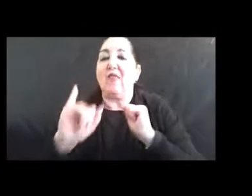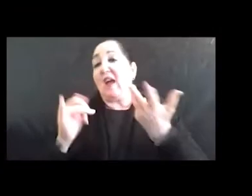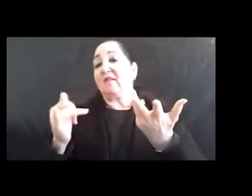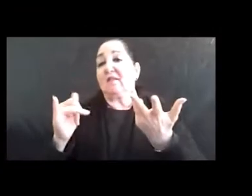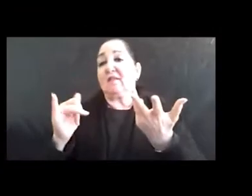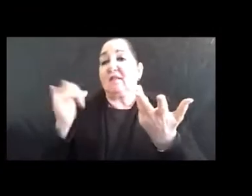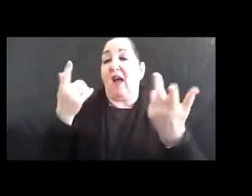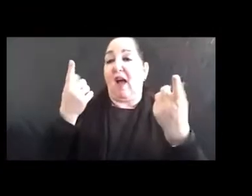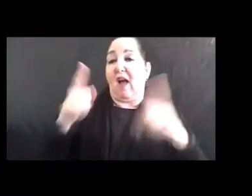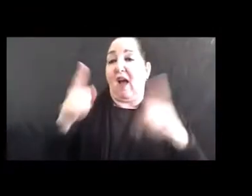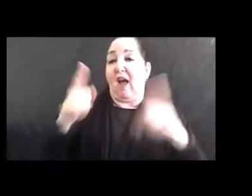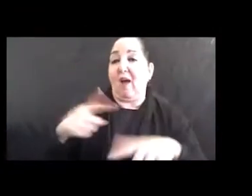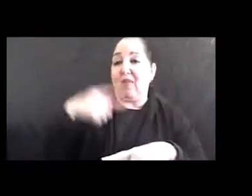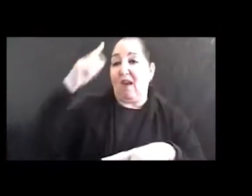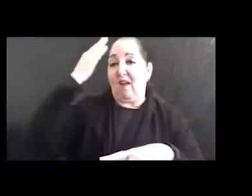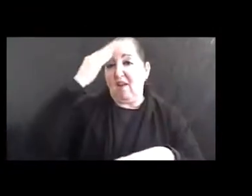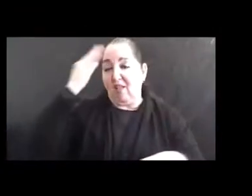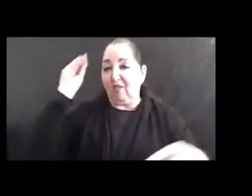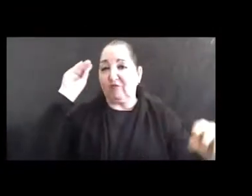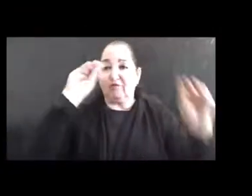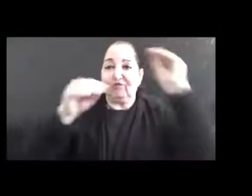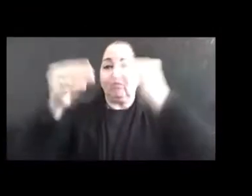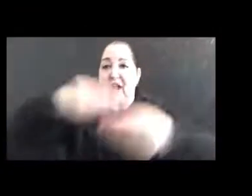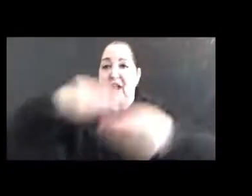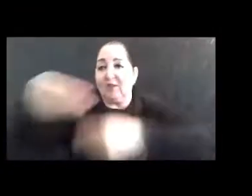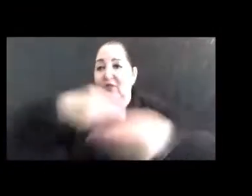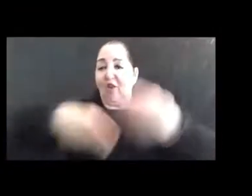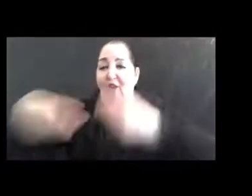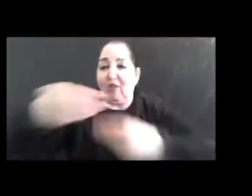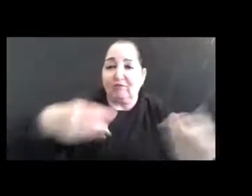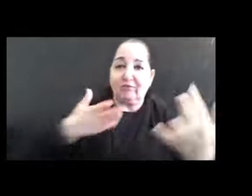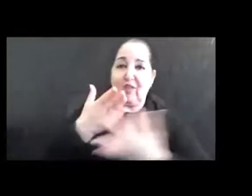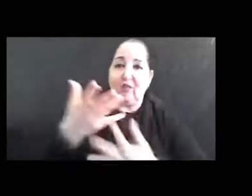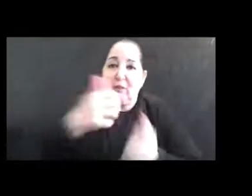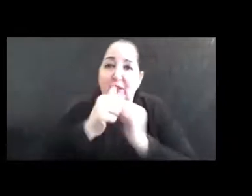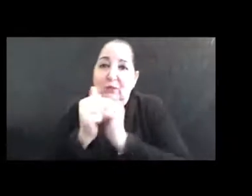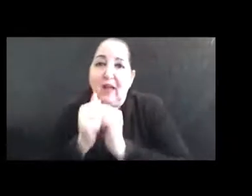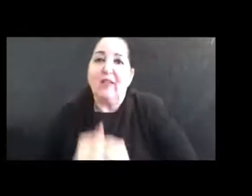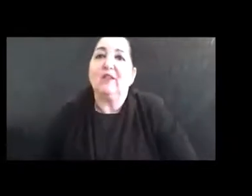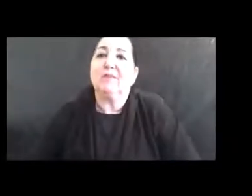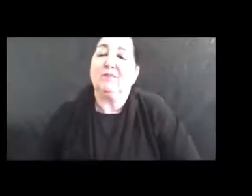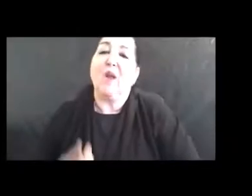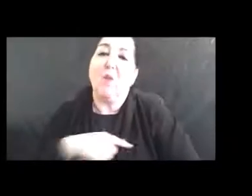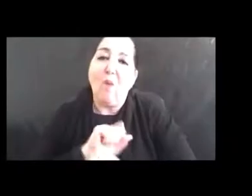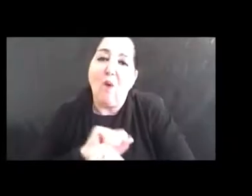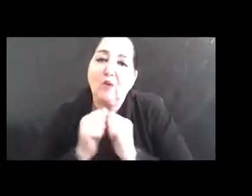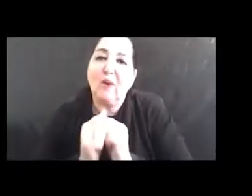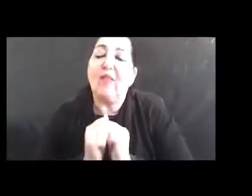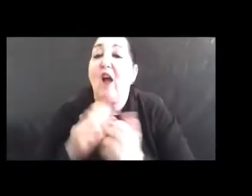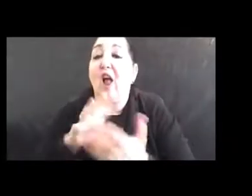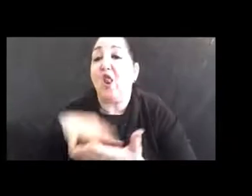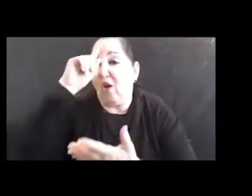mengerjakan itu bersama-sama, ilmu berkolektif itu sebenarnya tersebar tanpa